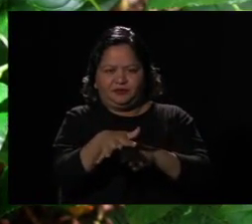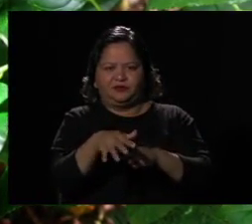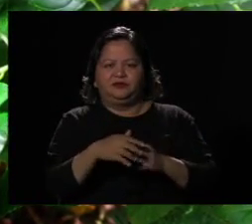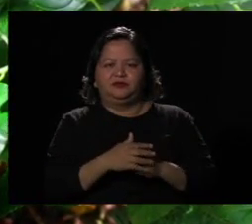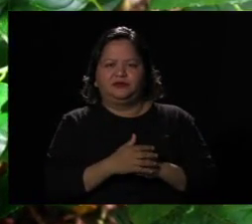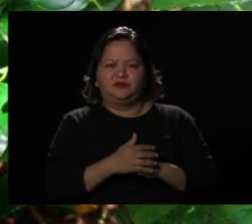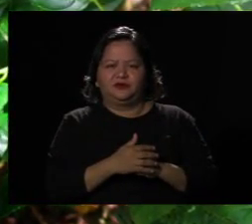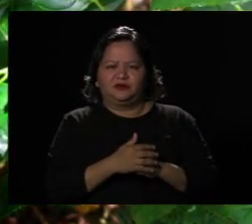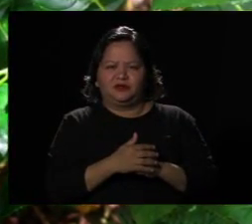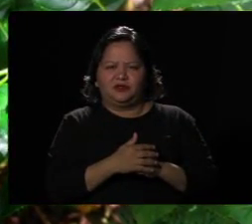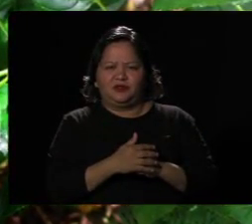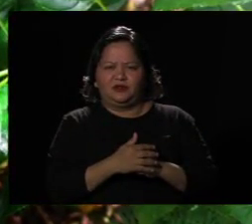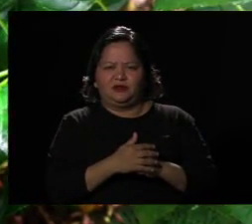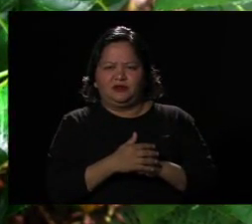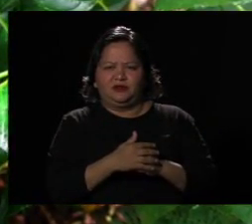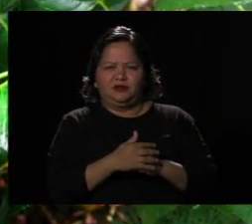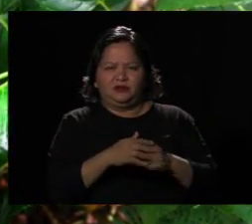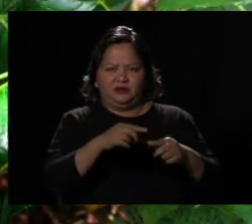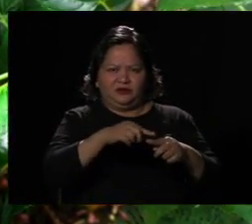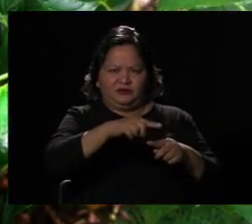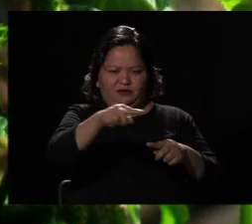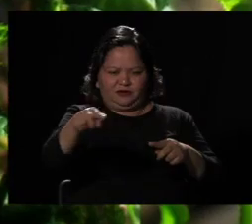5 na hagun gasutsu.